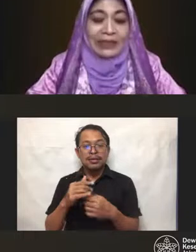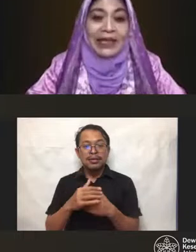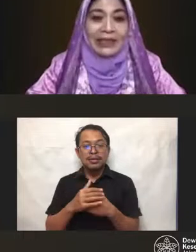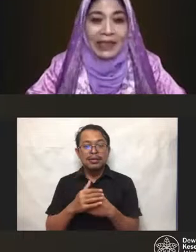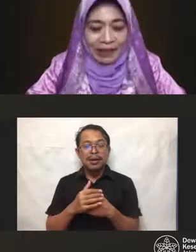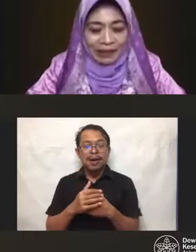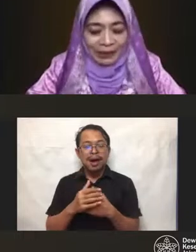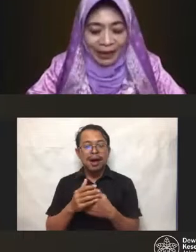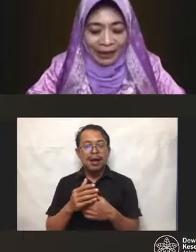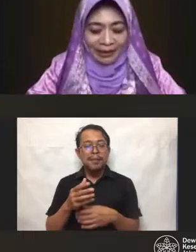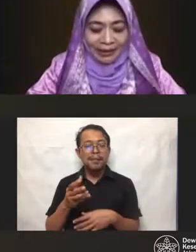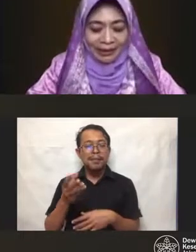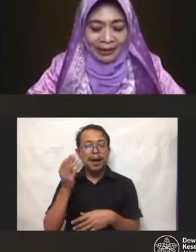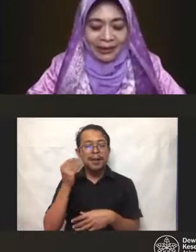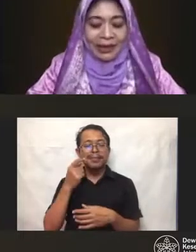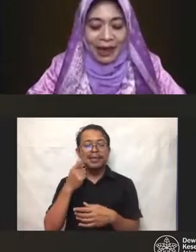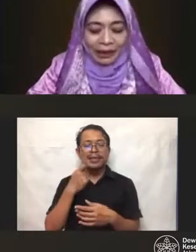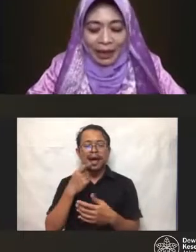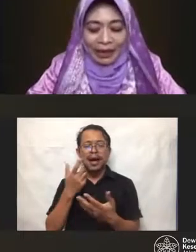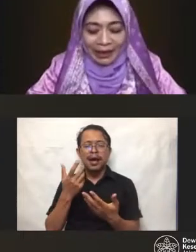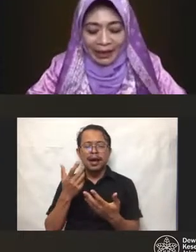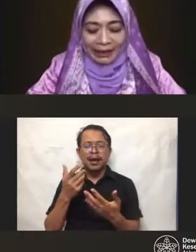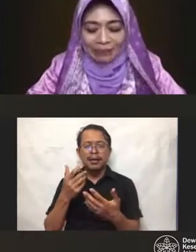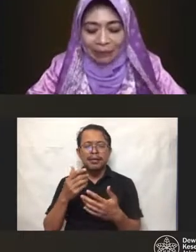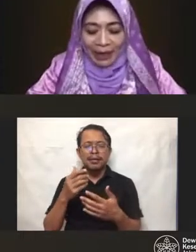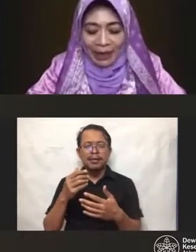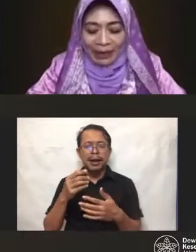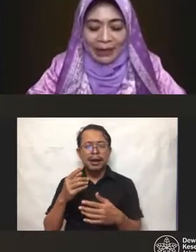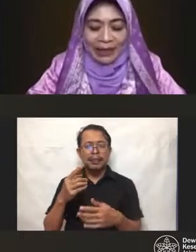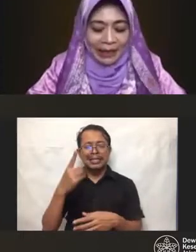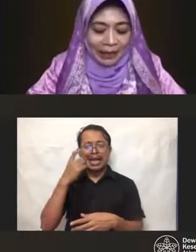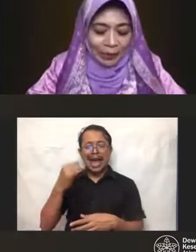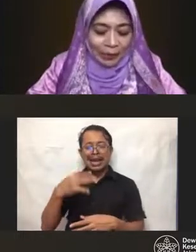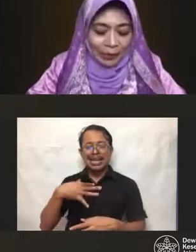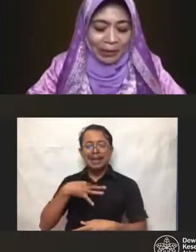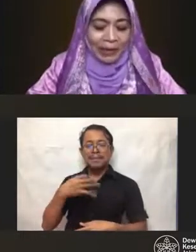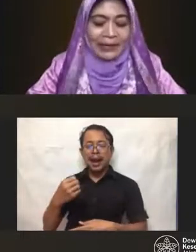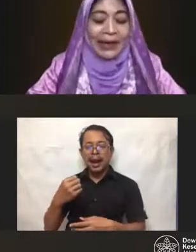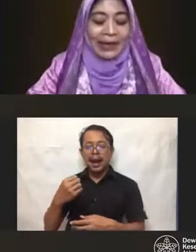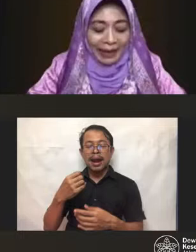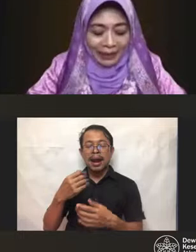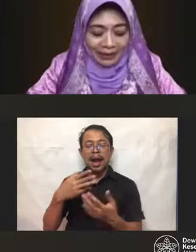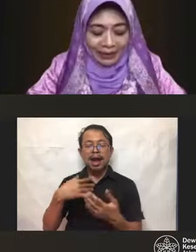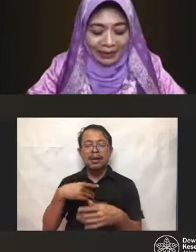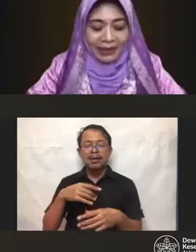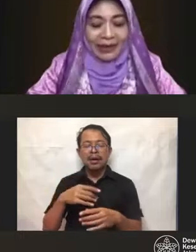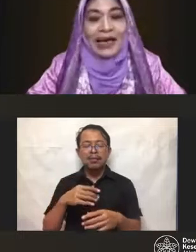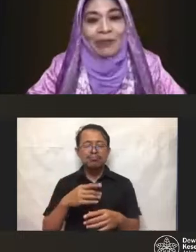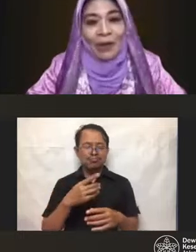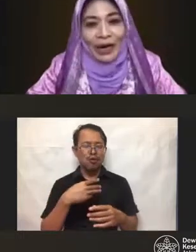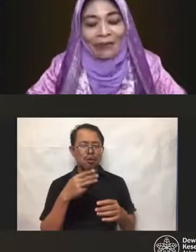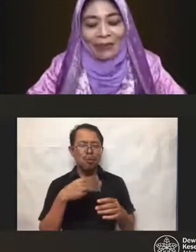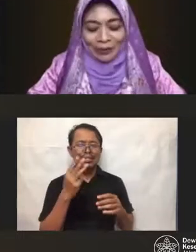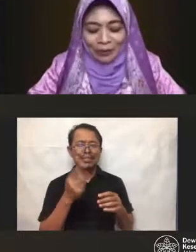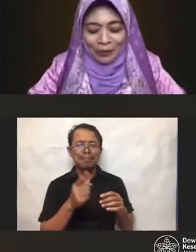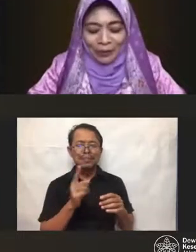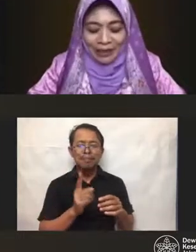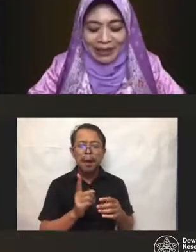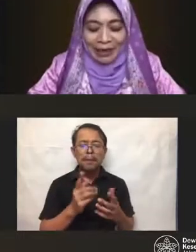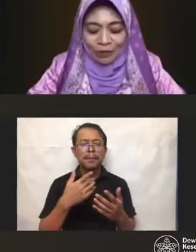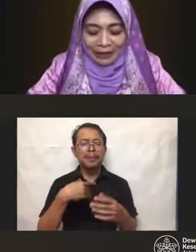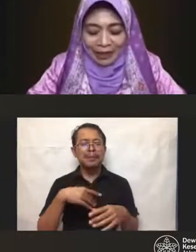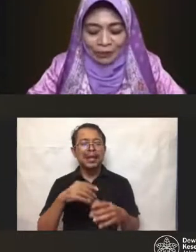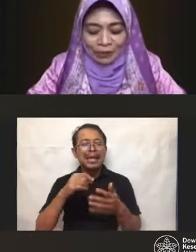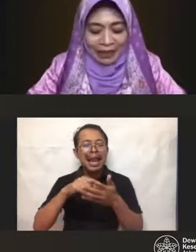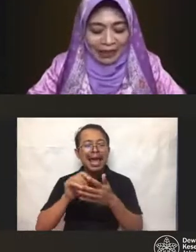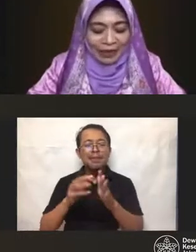dengan penjelasan rasional atau alasan-alasan pembenaran bagi adanya kewajiban dan larangan, nilai moral baik-buruk,